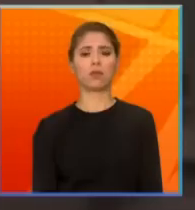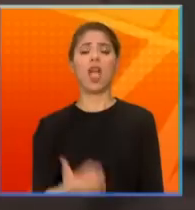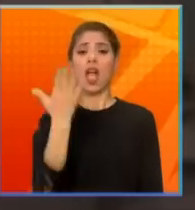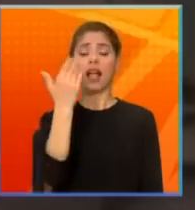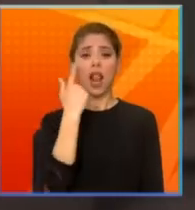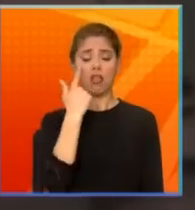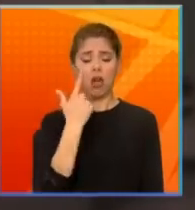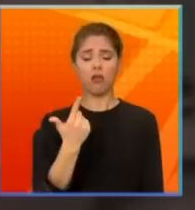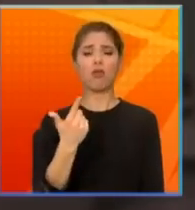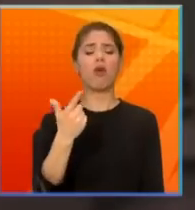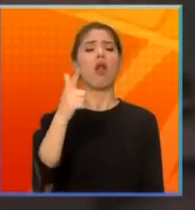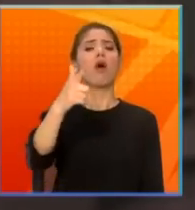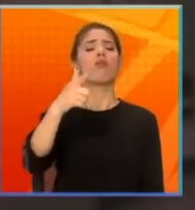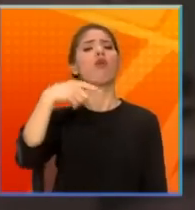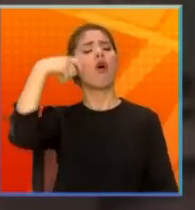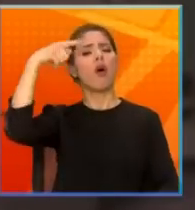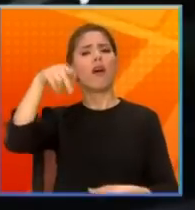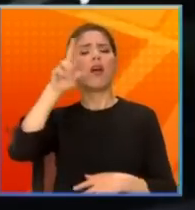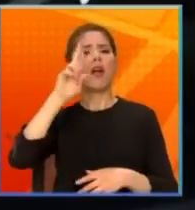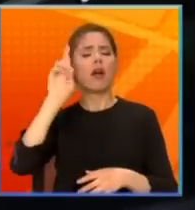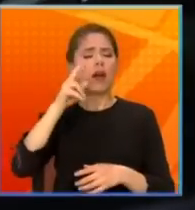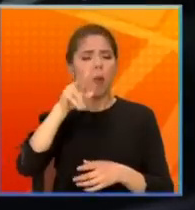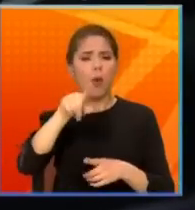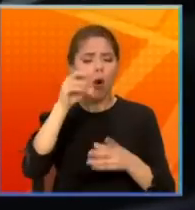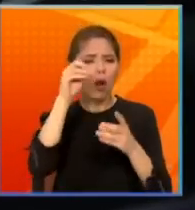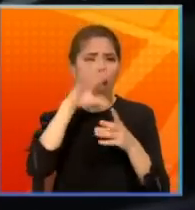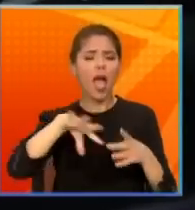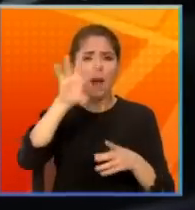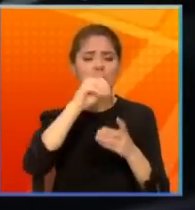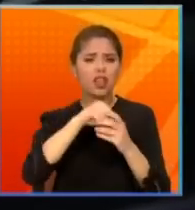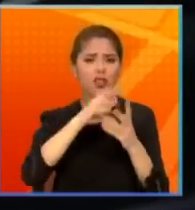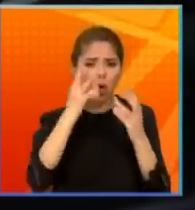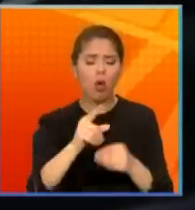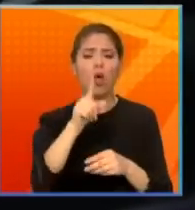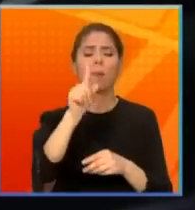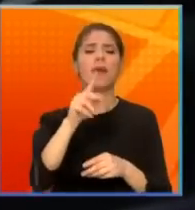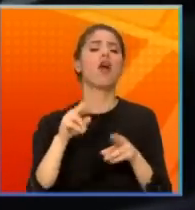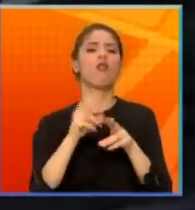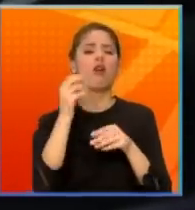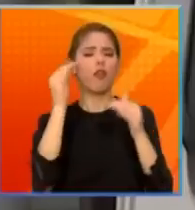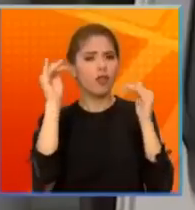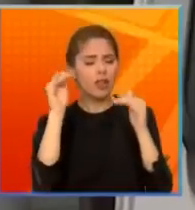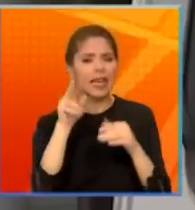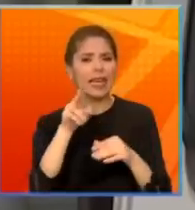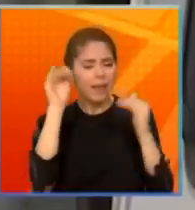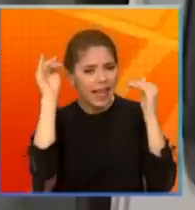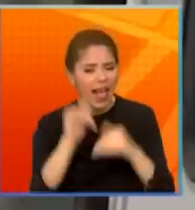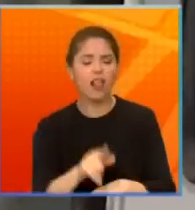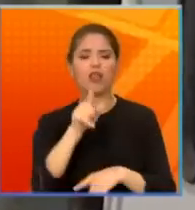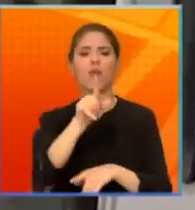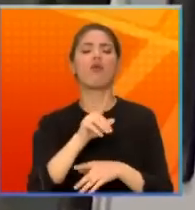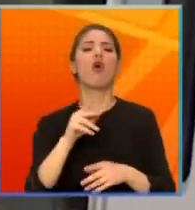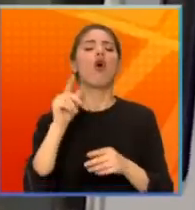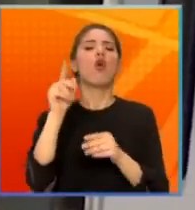Geleceğe yönelik senaryolar başlığı altında yayımlanan raporda bir virüs salgınının dünyayı saracağı ve küresel bir kriz haline